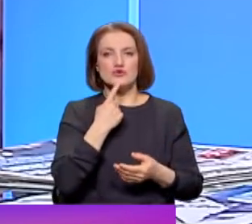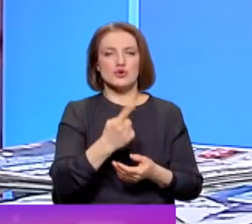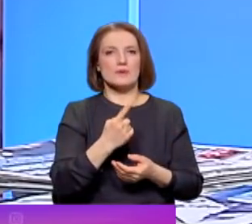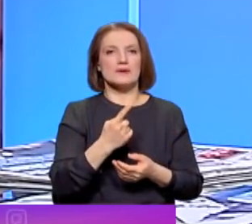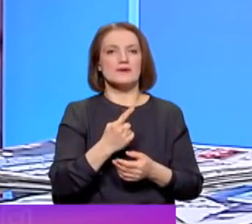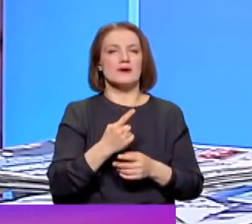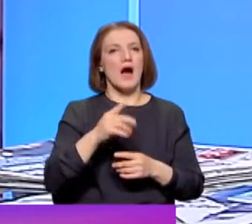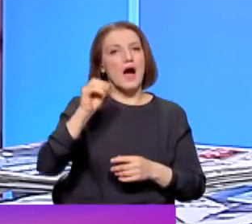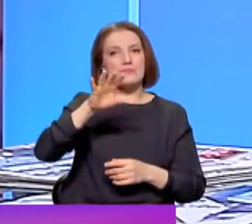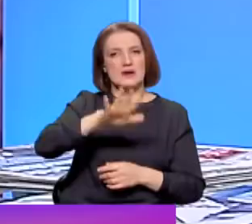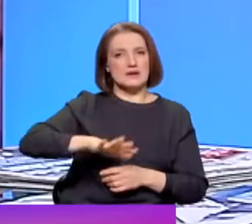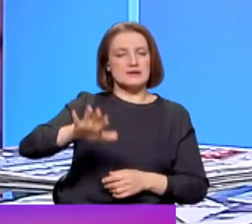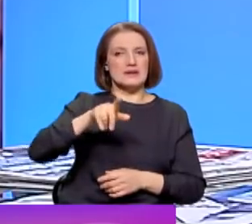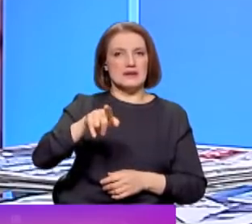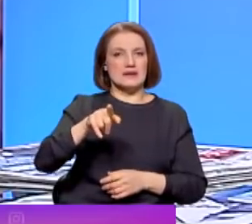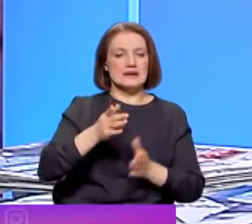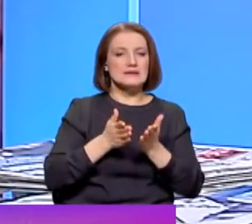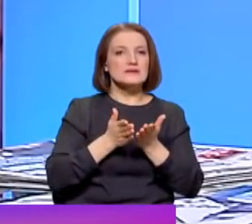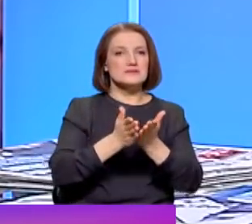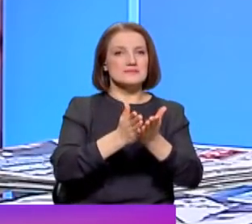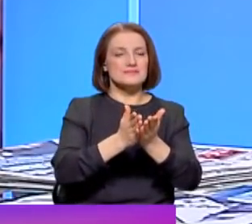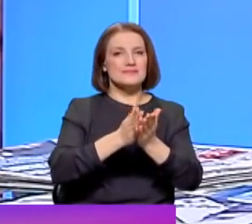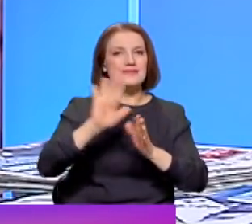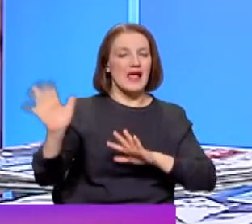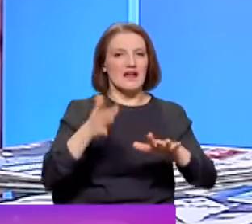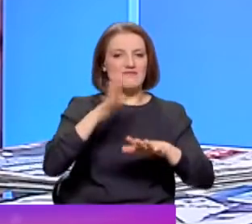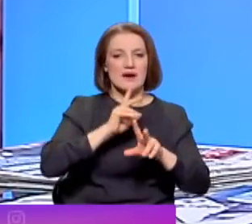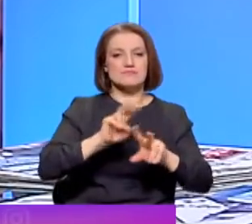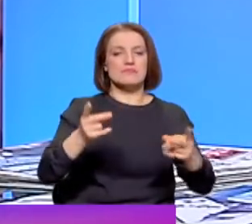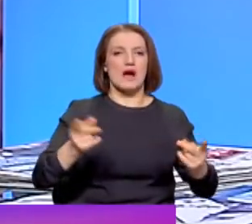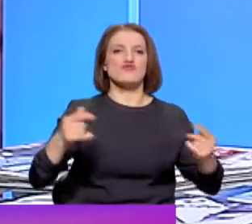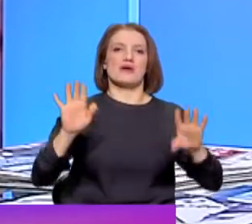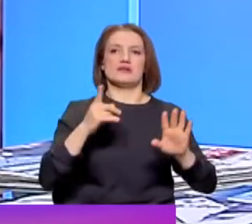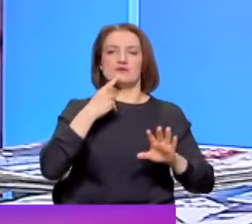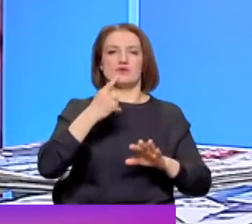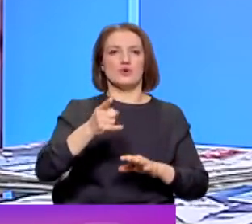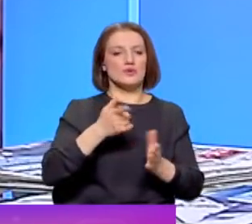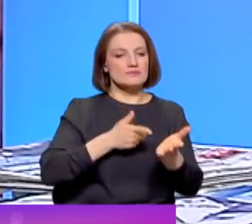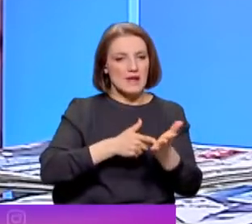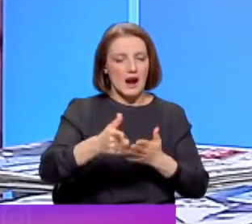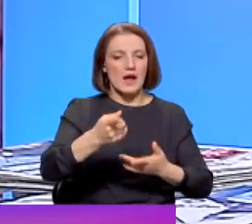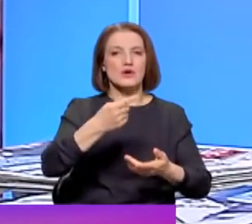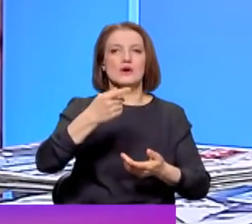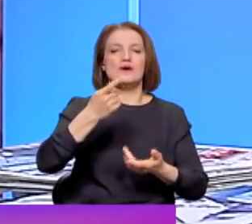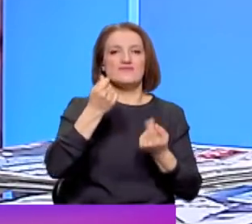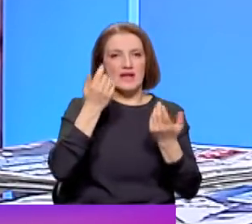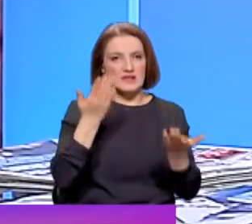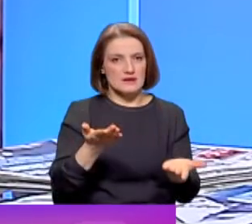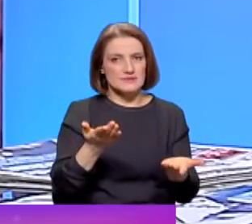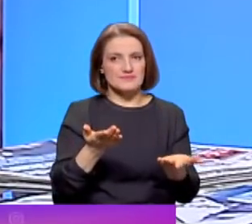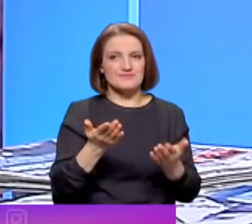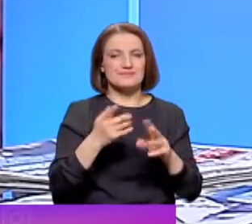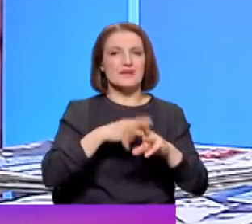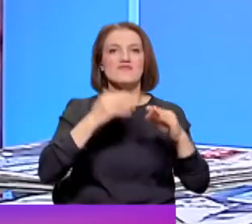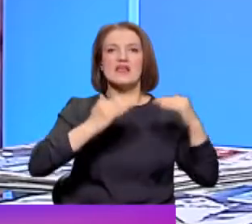diyorlar ki teşkilata deniz dalgalı diye bırakıp gitmeyin şimdi bu tarla enflasyon buradaki fiyatlar